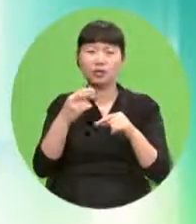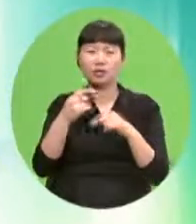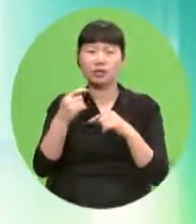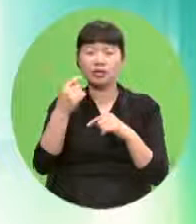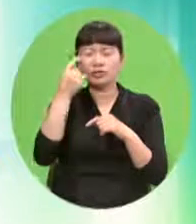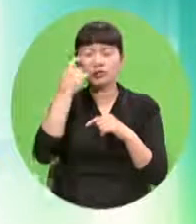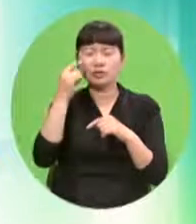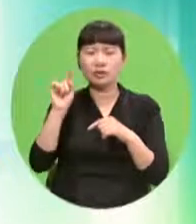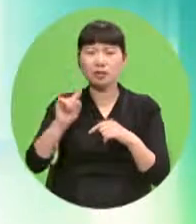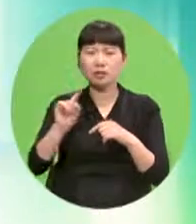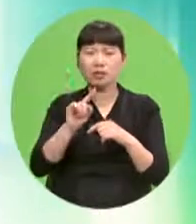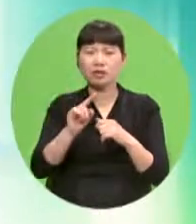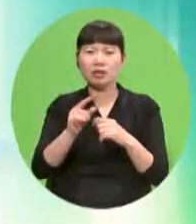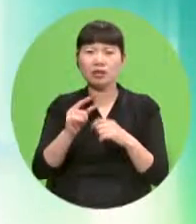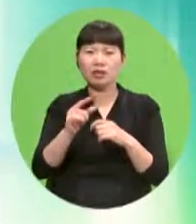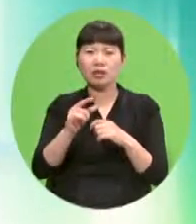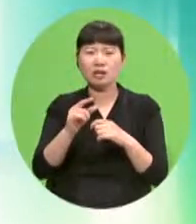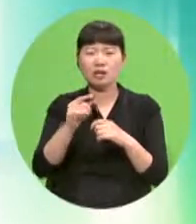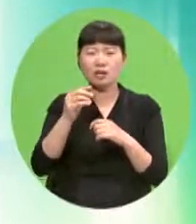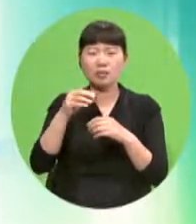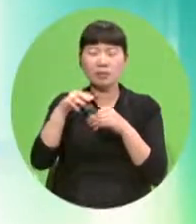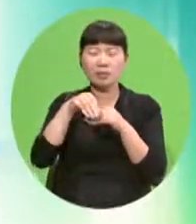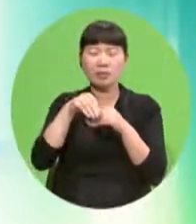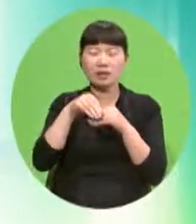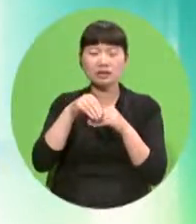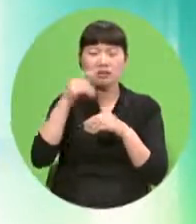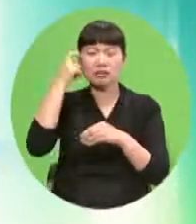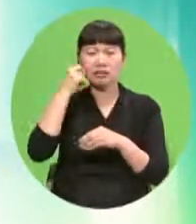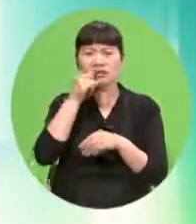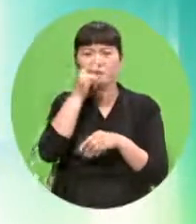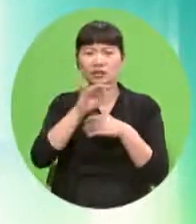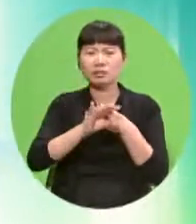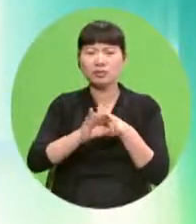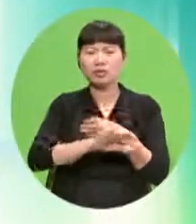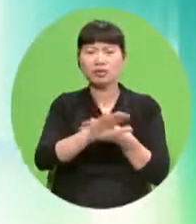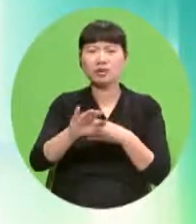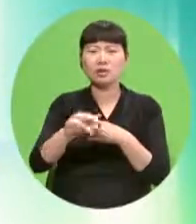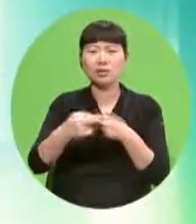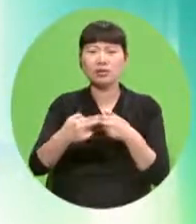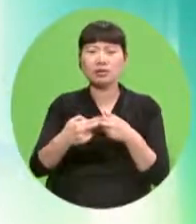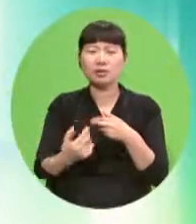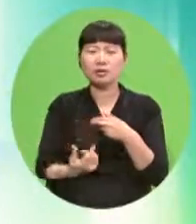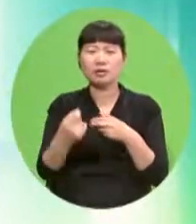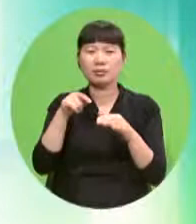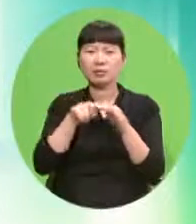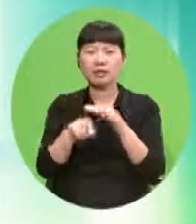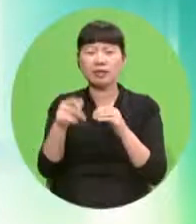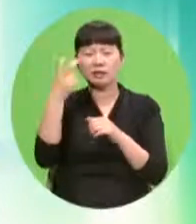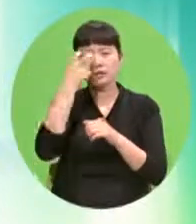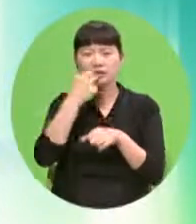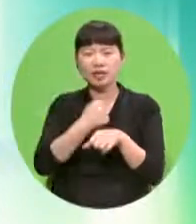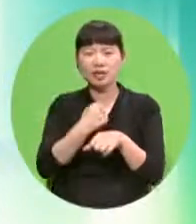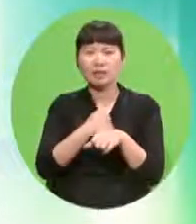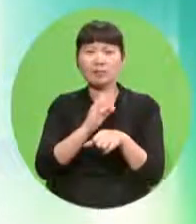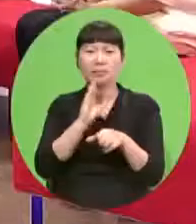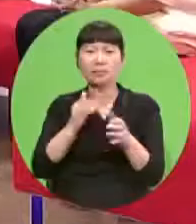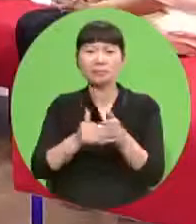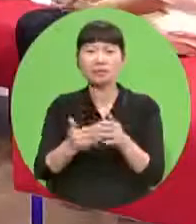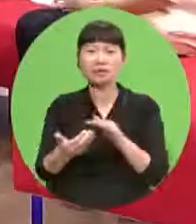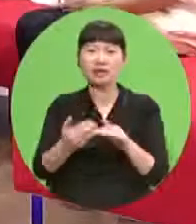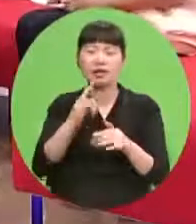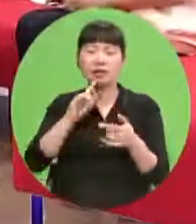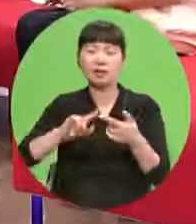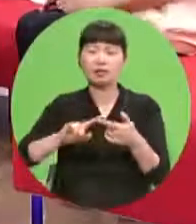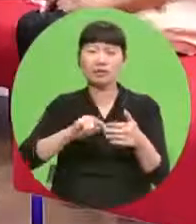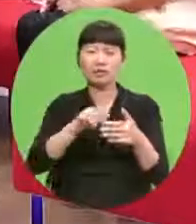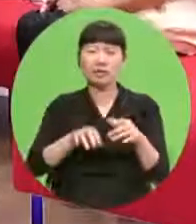뭐가 뭐 만져진다든지 그런 네. 경우에는 네. 우리가 안과에 빨리 가서 진찰을 네. 받아보는 것이 좋습니다. 그리고 아까